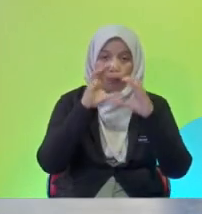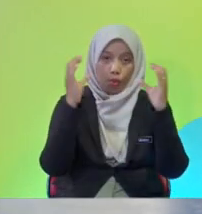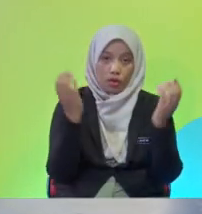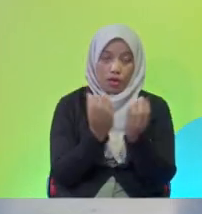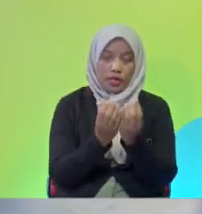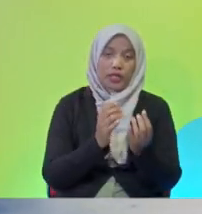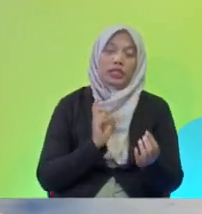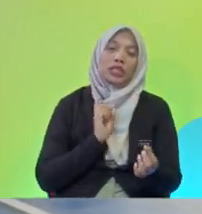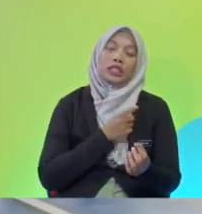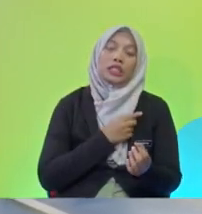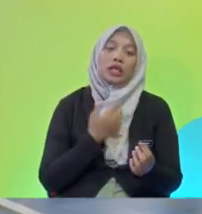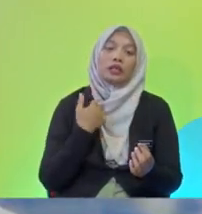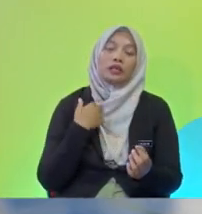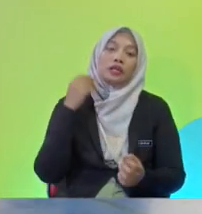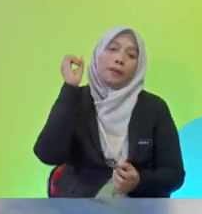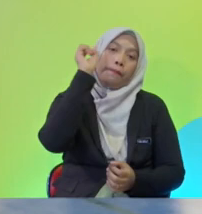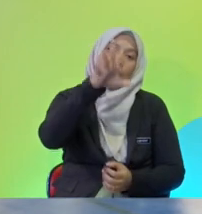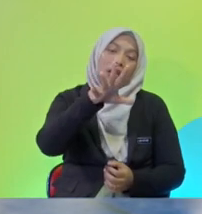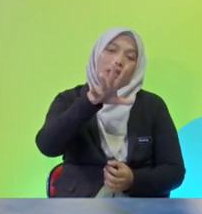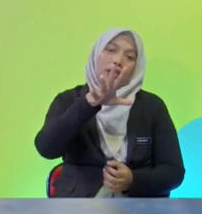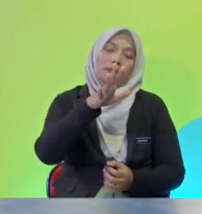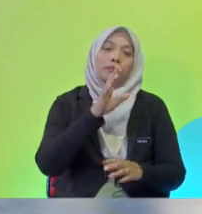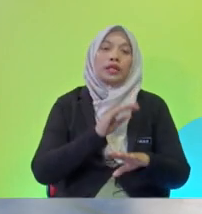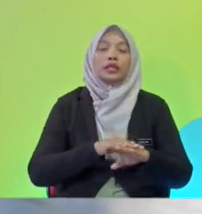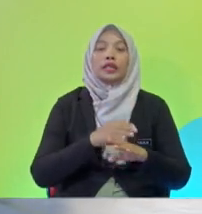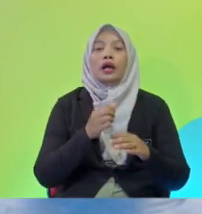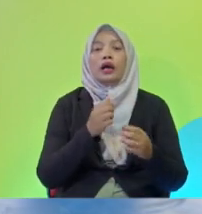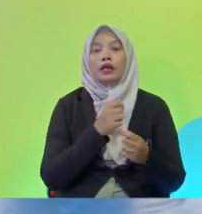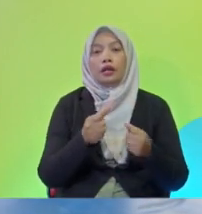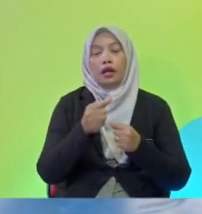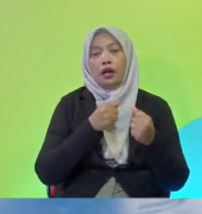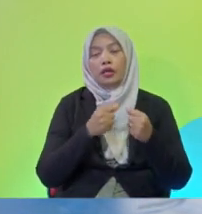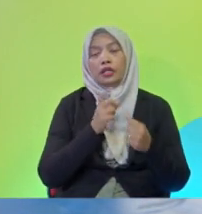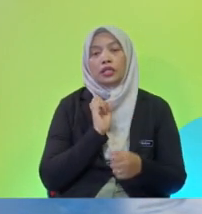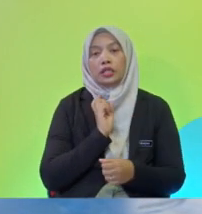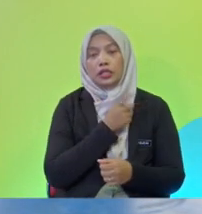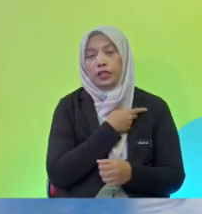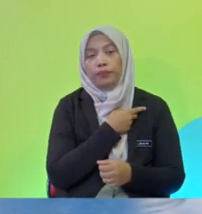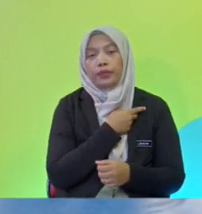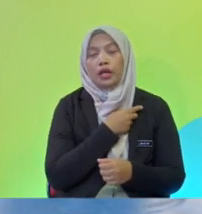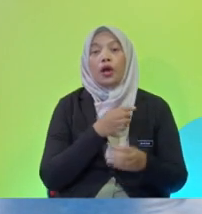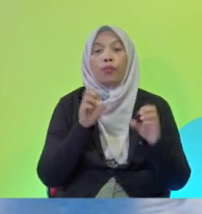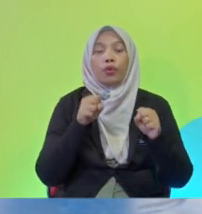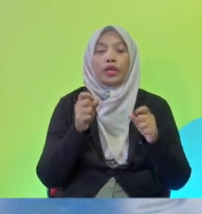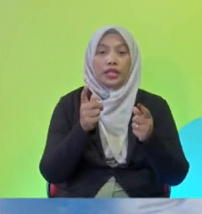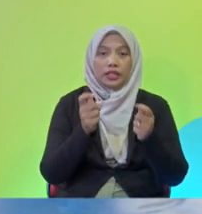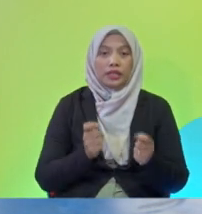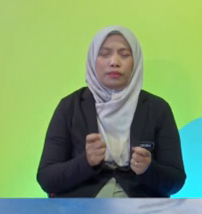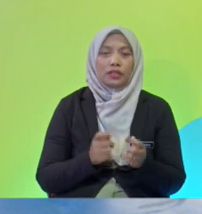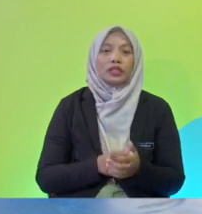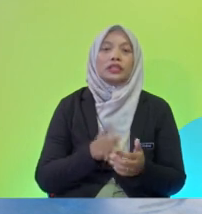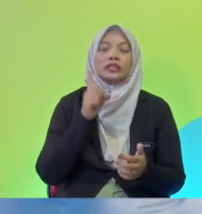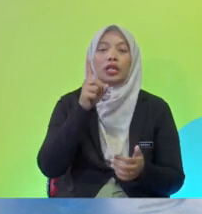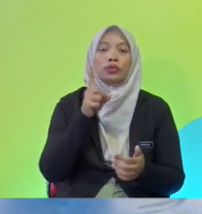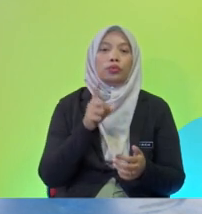pada orang yang mempunyai bola yang balik kepada arah kita. Okey, jadi bagus jawapan ketiga-tiga kamu. Okey, boleh diterima sebagai